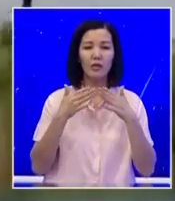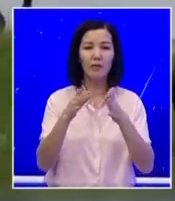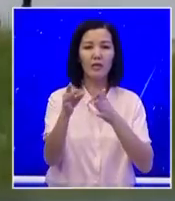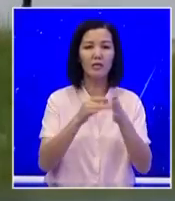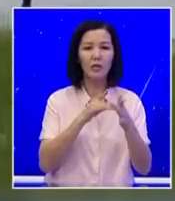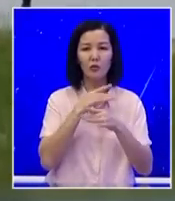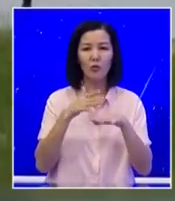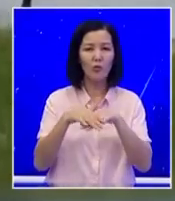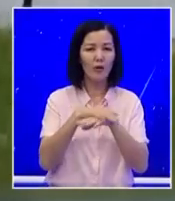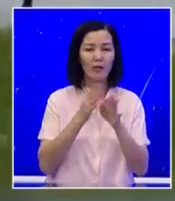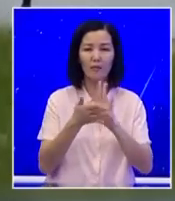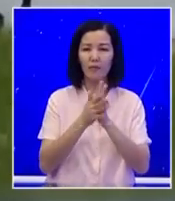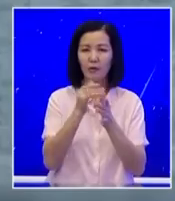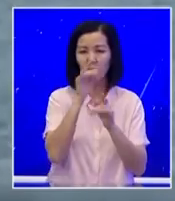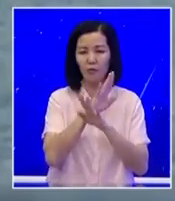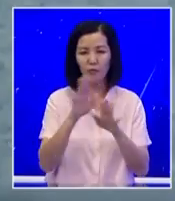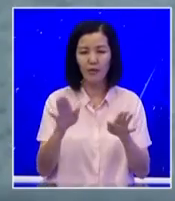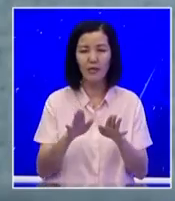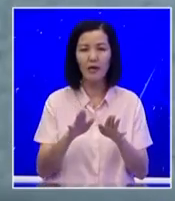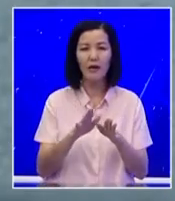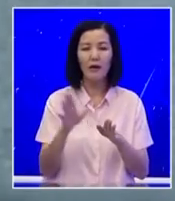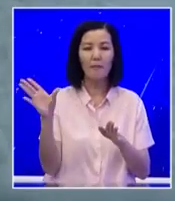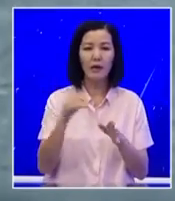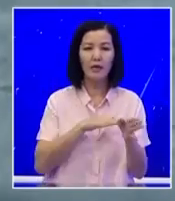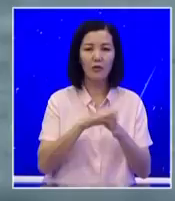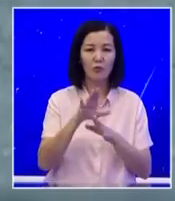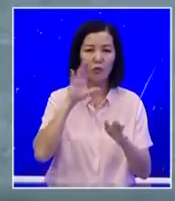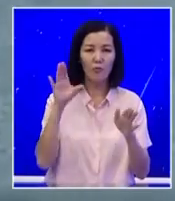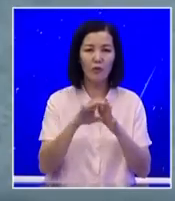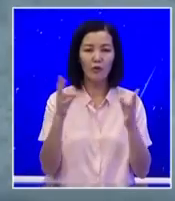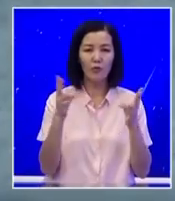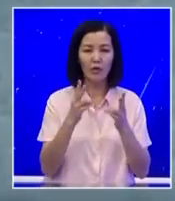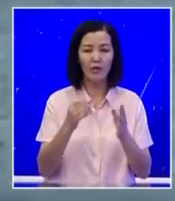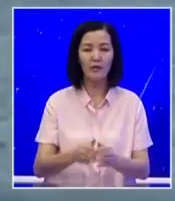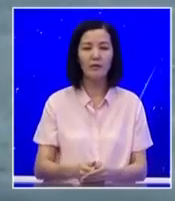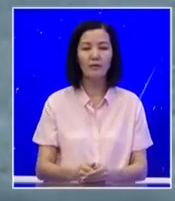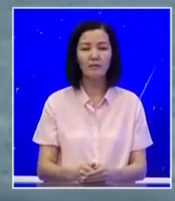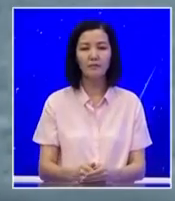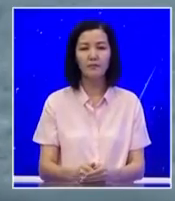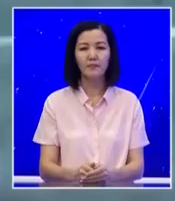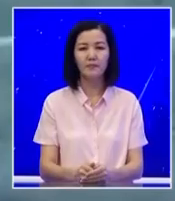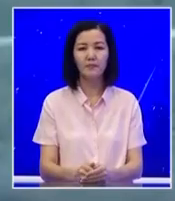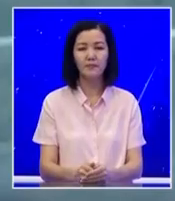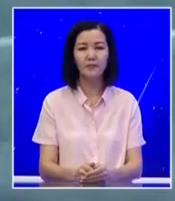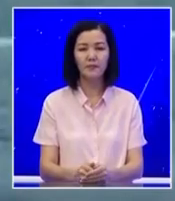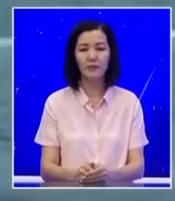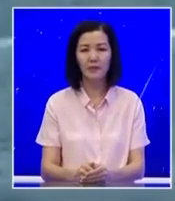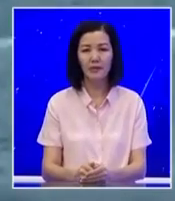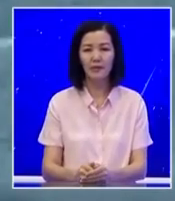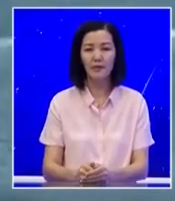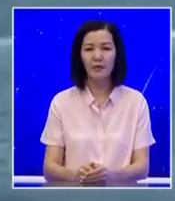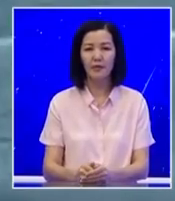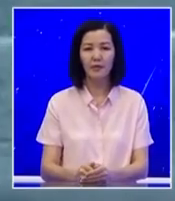көп адам кіргізілмейді. Санитарлық талаптар толығымен сақталады. Топтаманы ғаламтор ақпараттарымен әзірлеген Меруерт Қыдырбайқызы, Жетісу